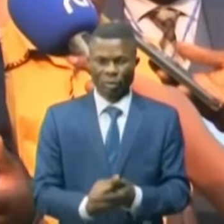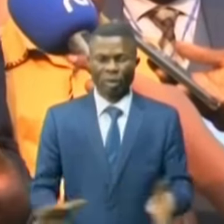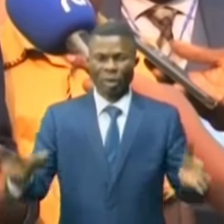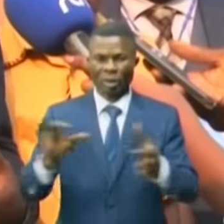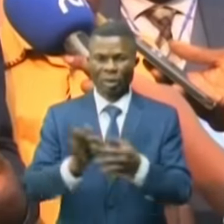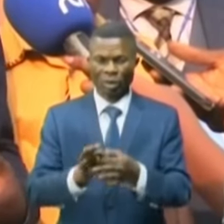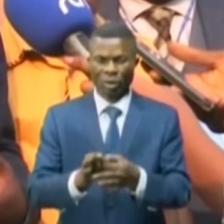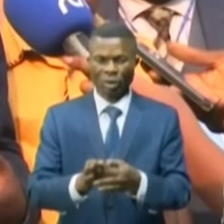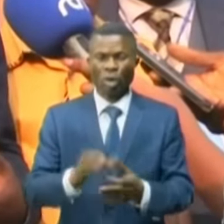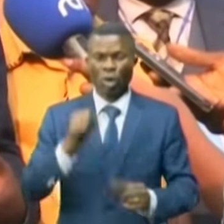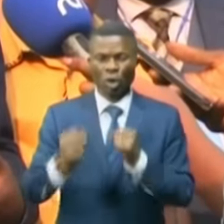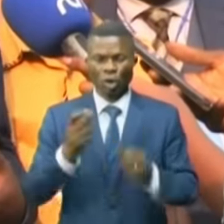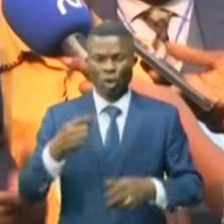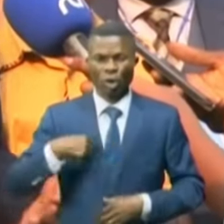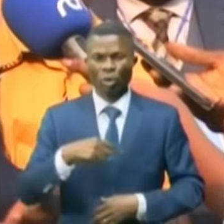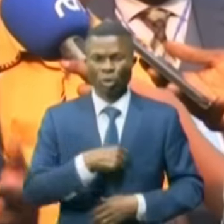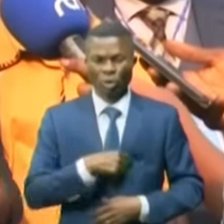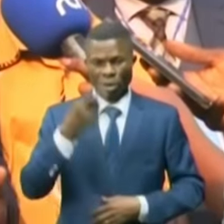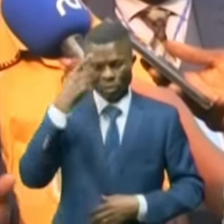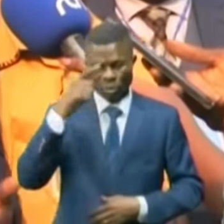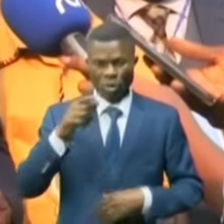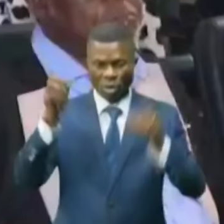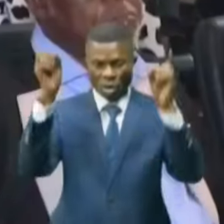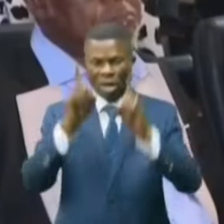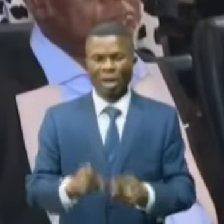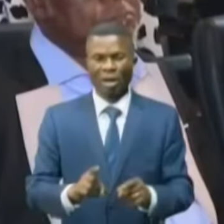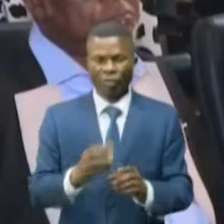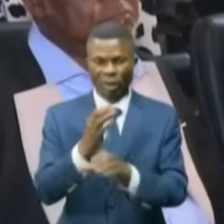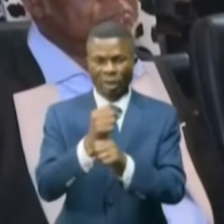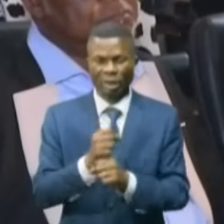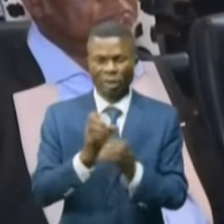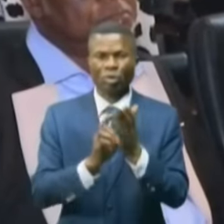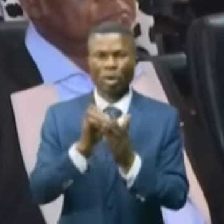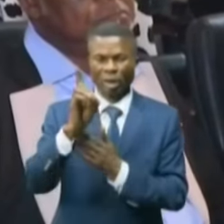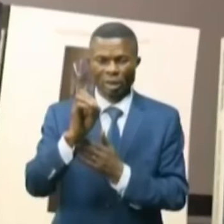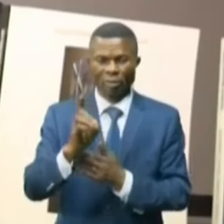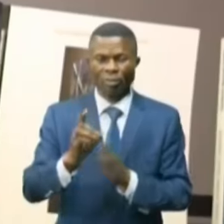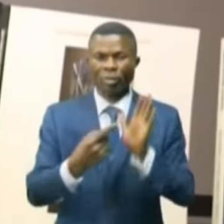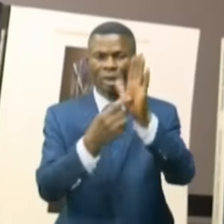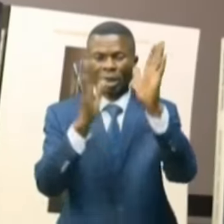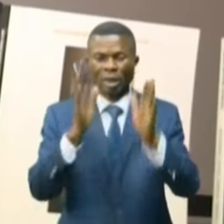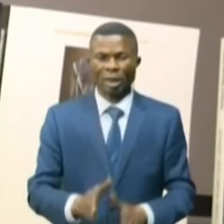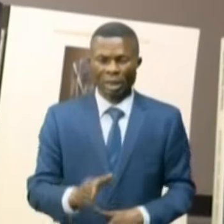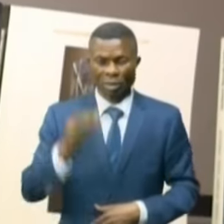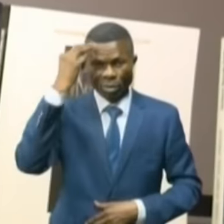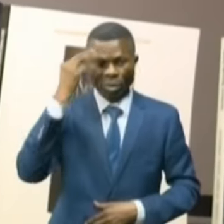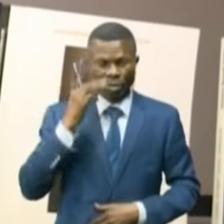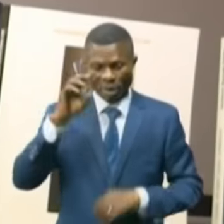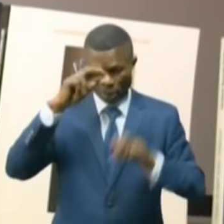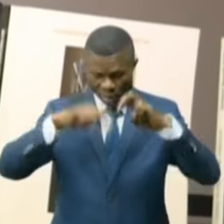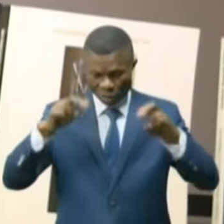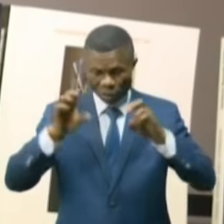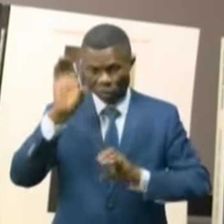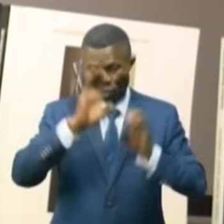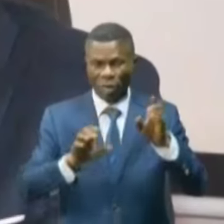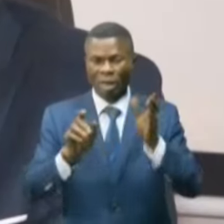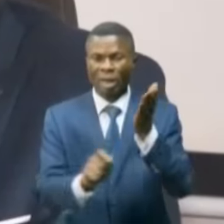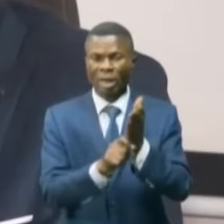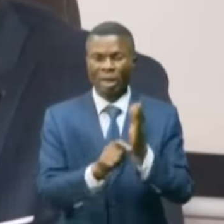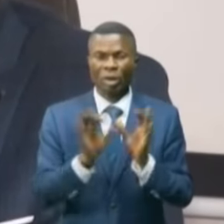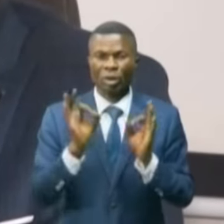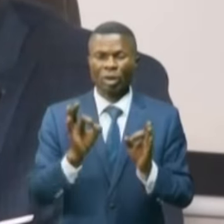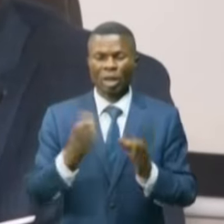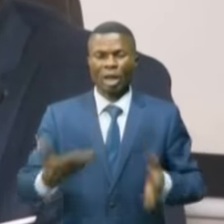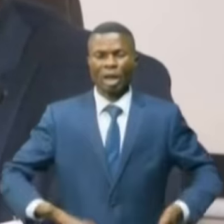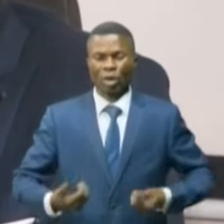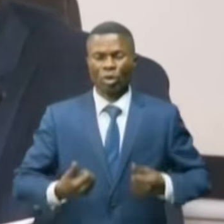mutualisation de nos efforts pour que l'Afrique se développe. Le représentant du ministre de la Recherche scientifique et innovation technologique a